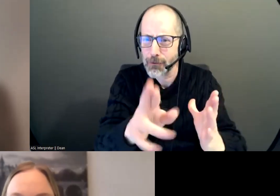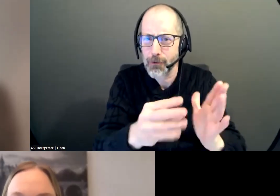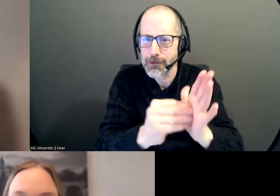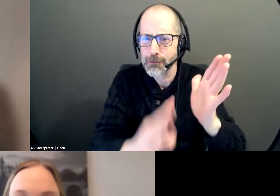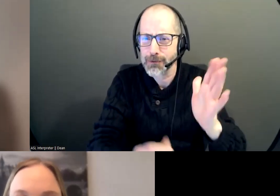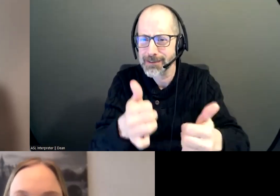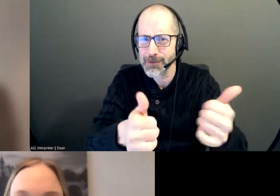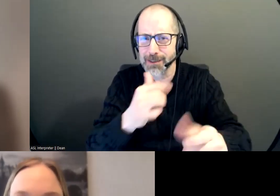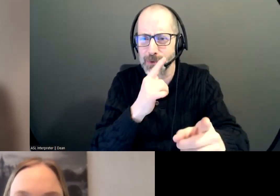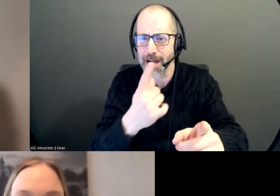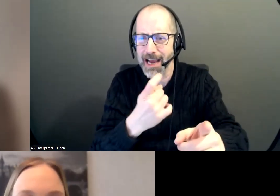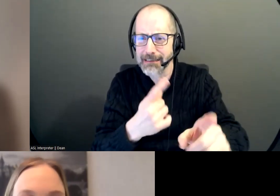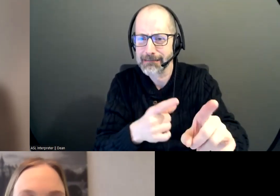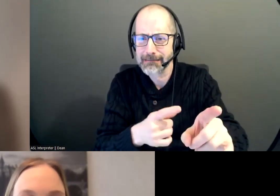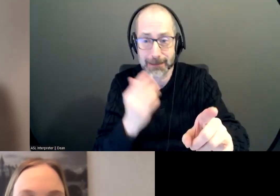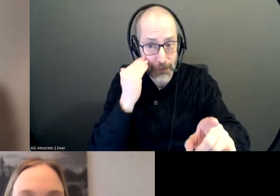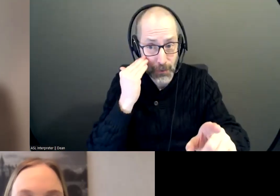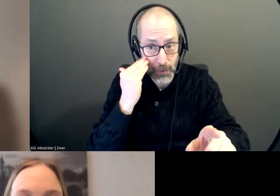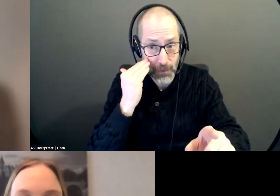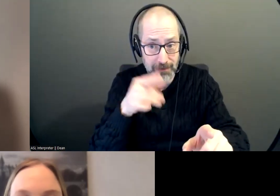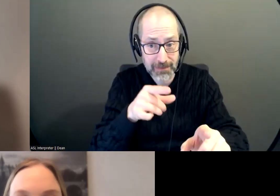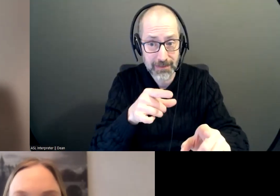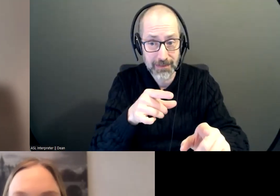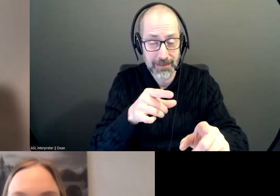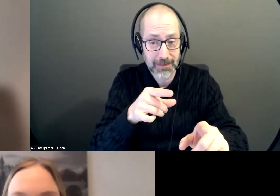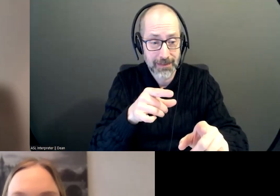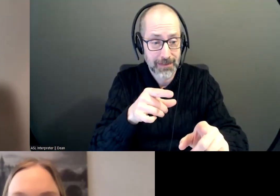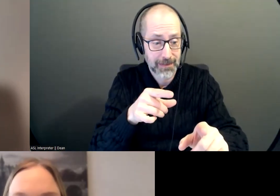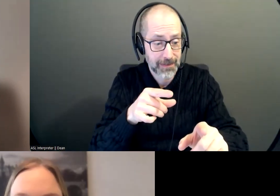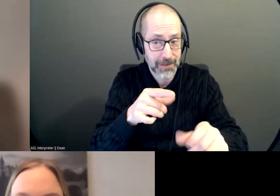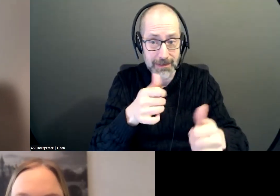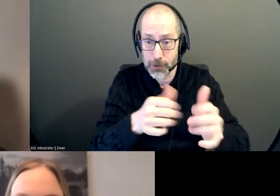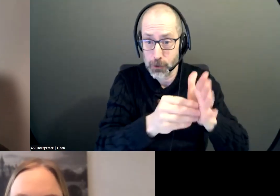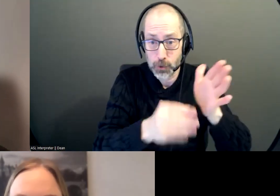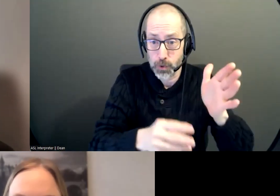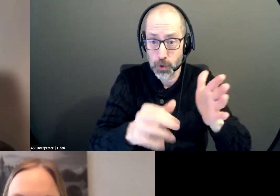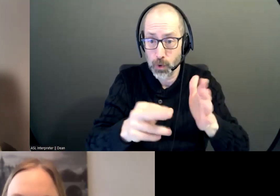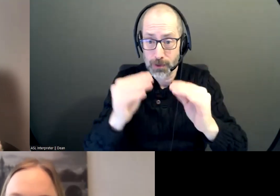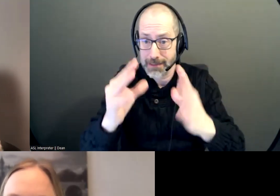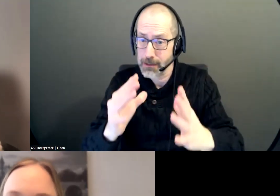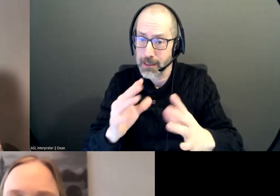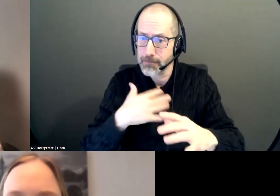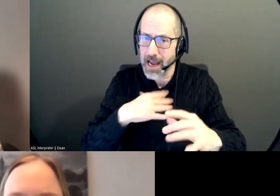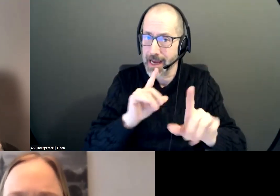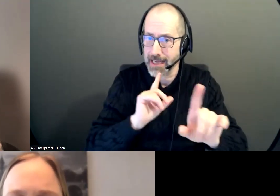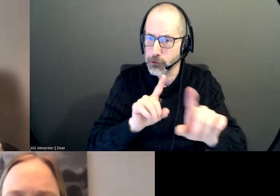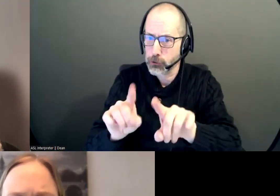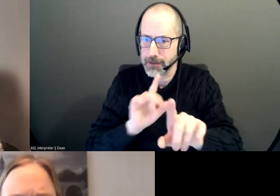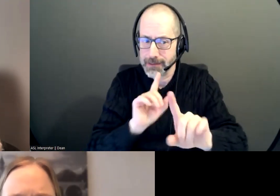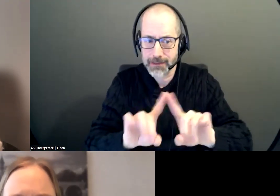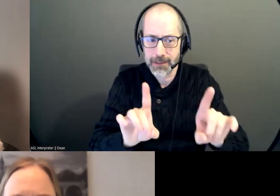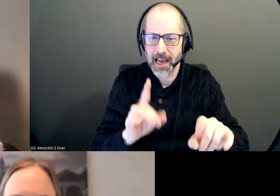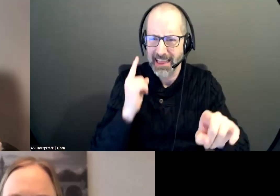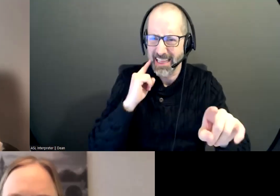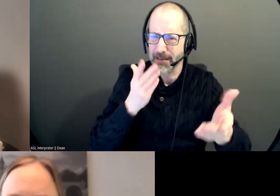d'un prof a ou d'un faculty member? étudiant, Do you d'un know? membre de la faculté? Ça vient de qui? Because it might look different, but I Parce can que ça kind of pourrait see. Probably a